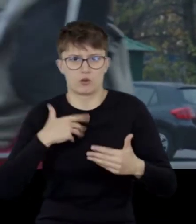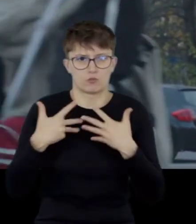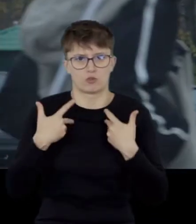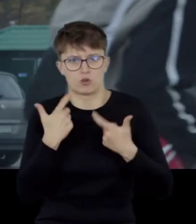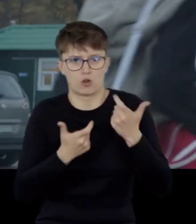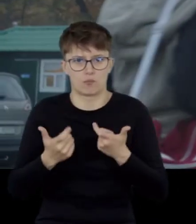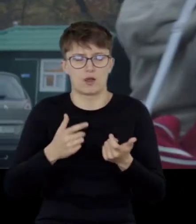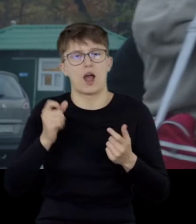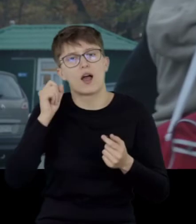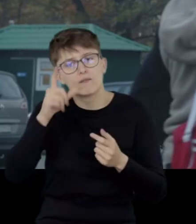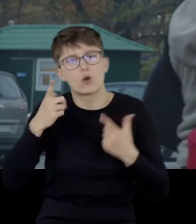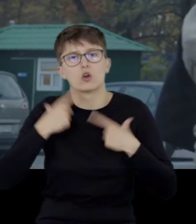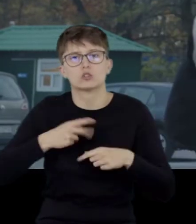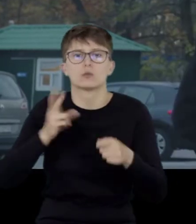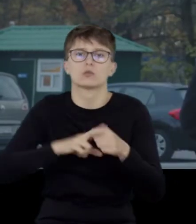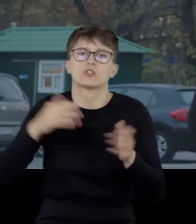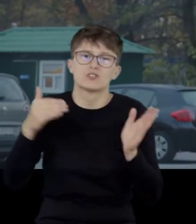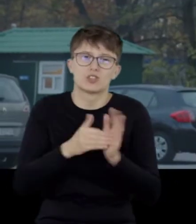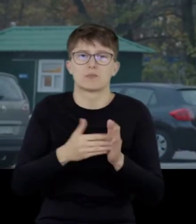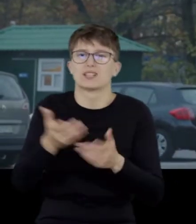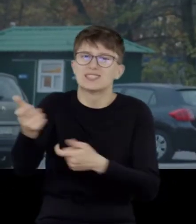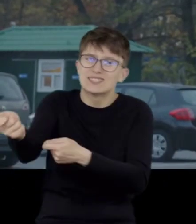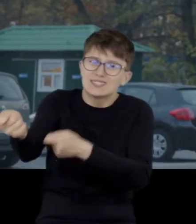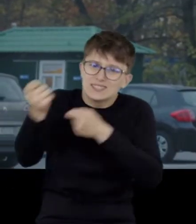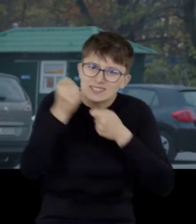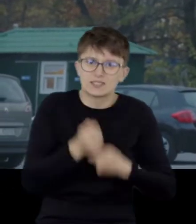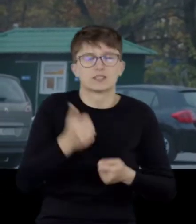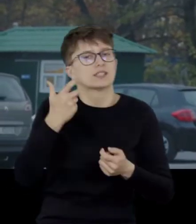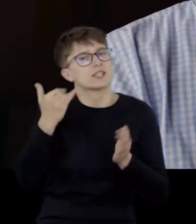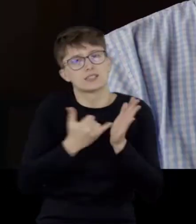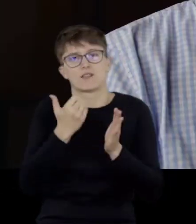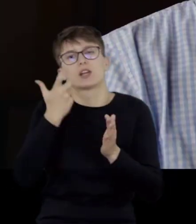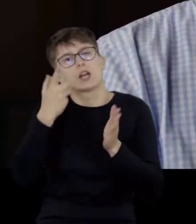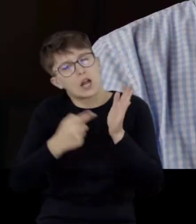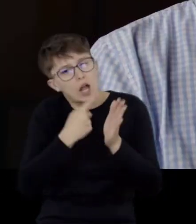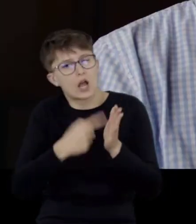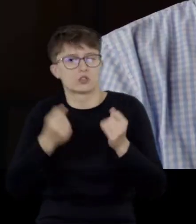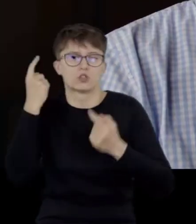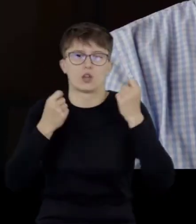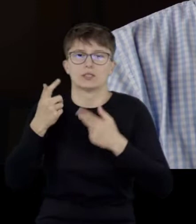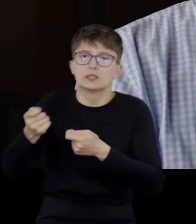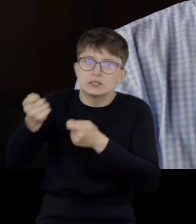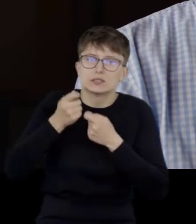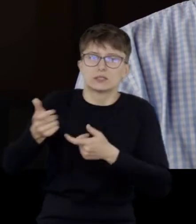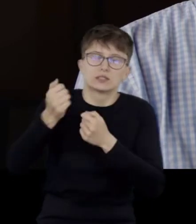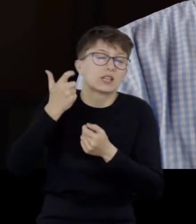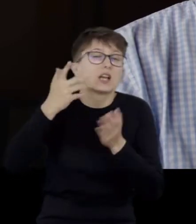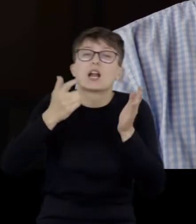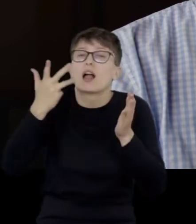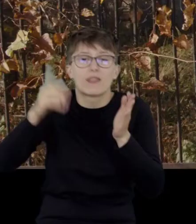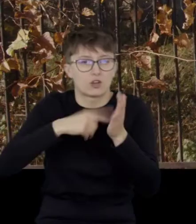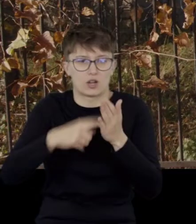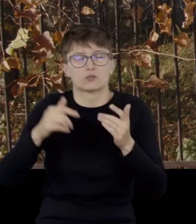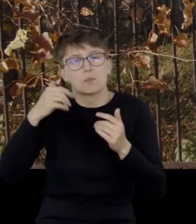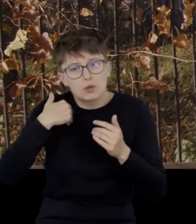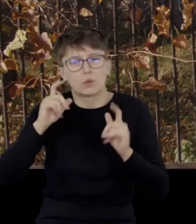robić ze swoim życiem, a są takie osoby, którym trzeba podać rękę i to nie czasem, nie kilka razy, tylko może nawet kilkanaście